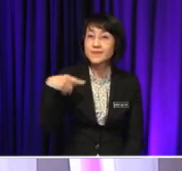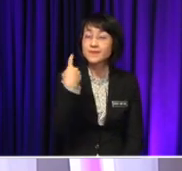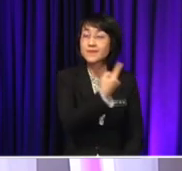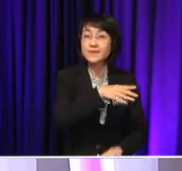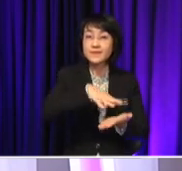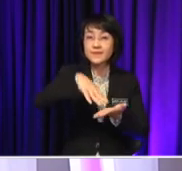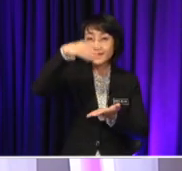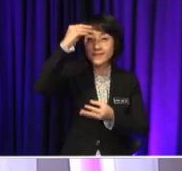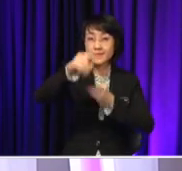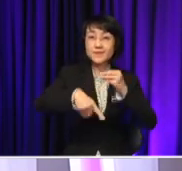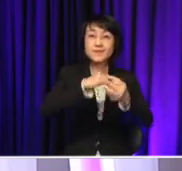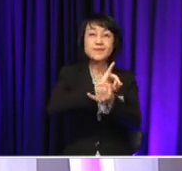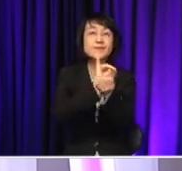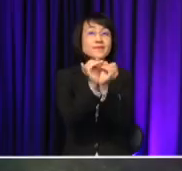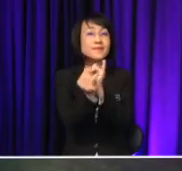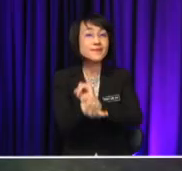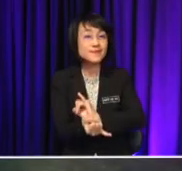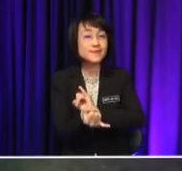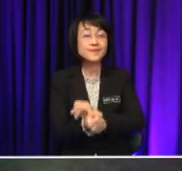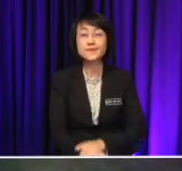iklim pada hari ini